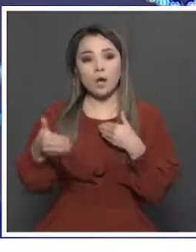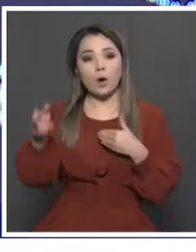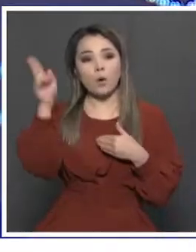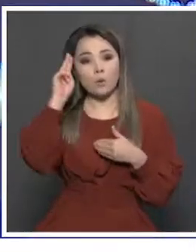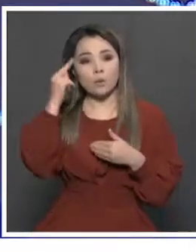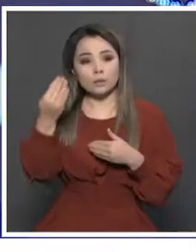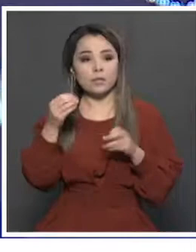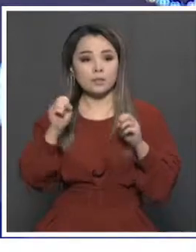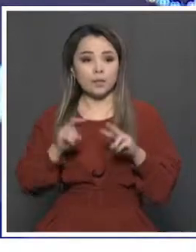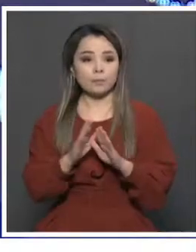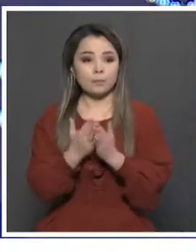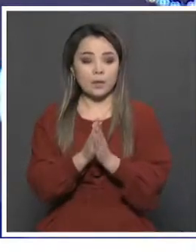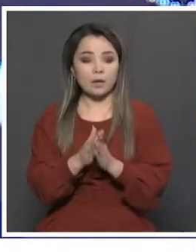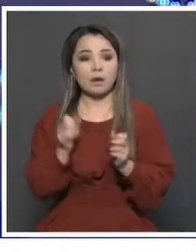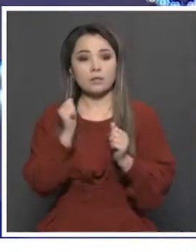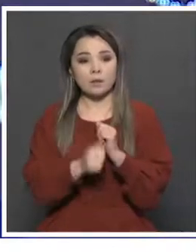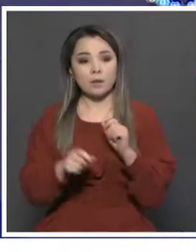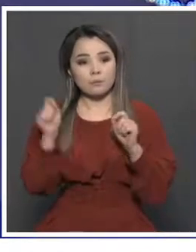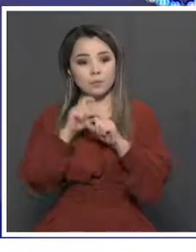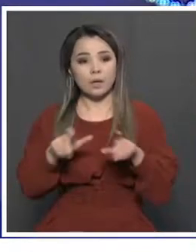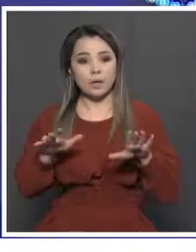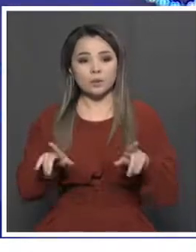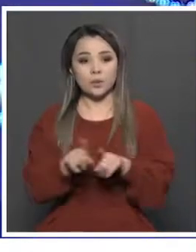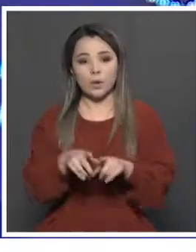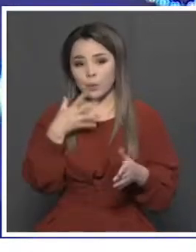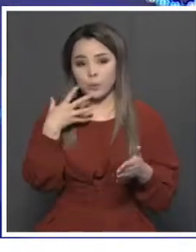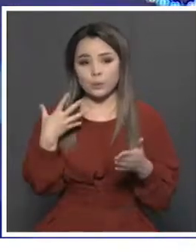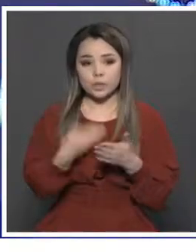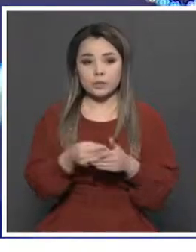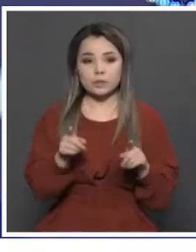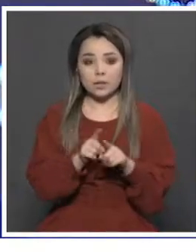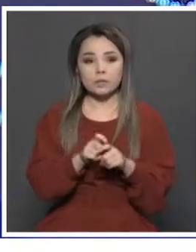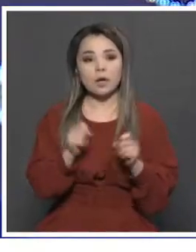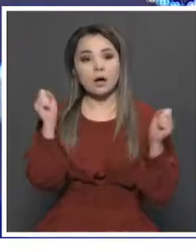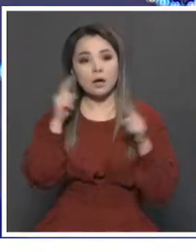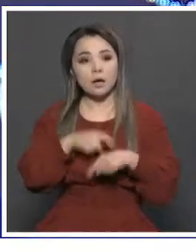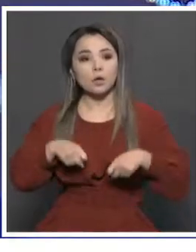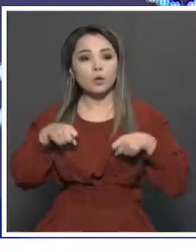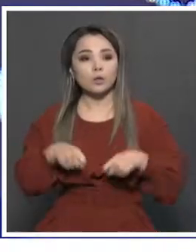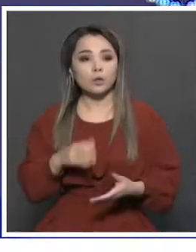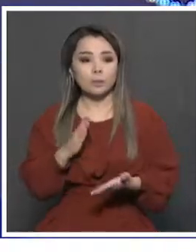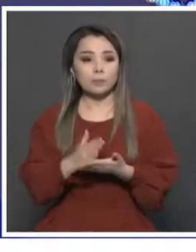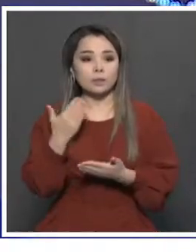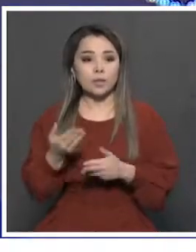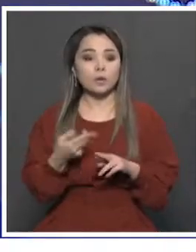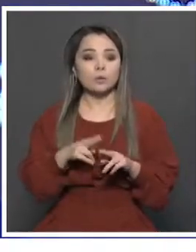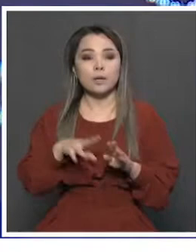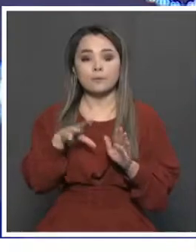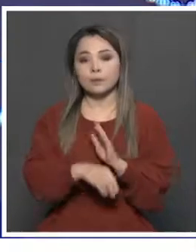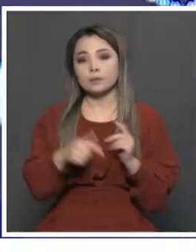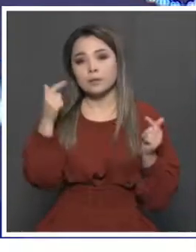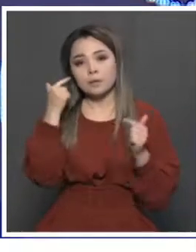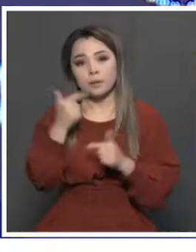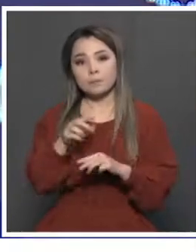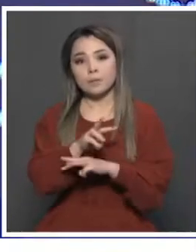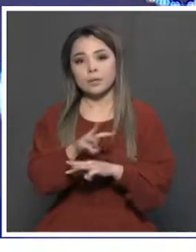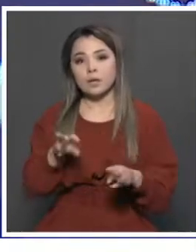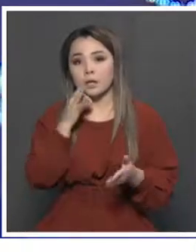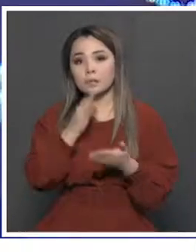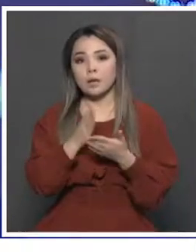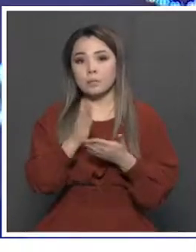оқытатын пәндерді әр білім мекемесі өздігінше дербес анықтауға құқылы. Сонымен қатар білім және ғылым